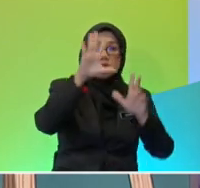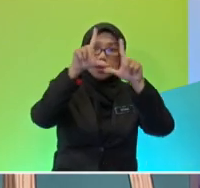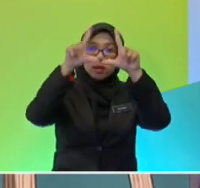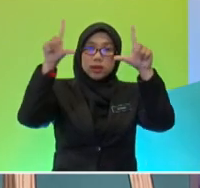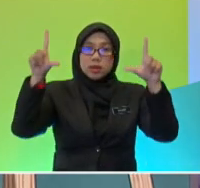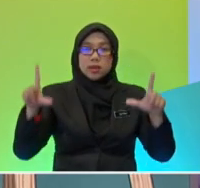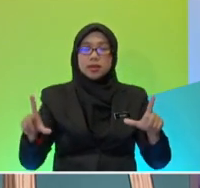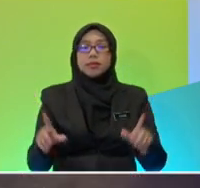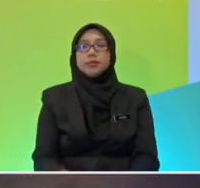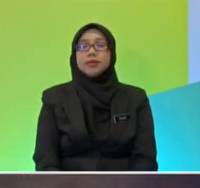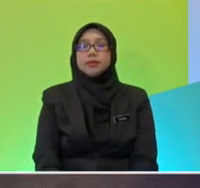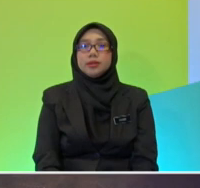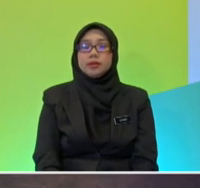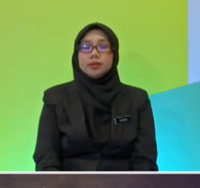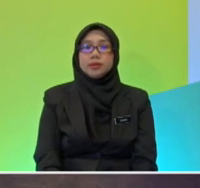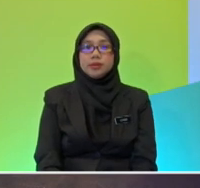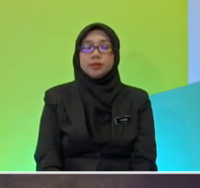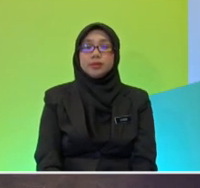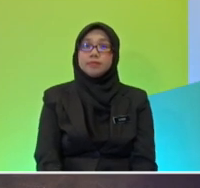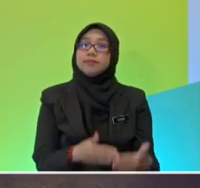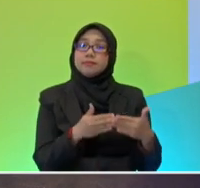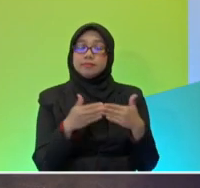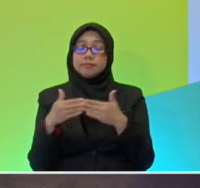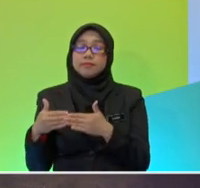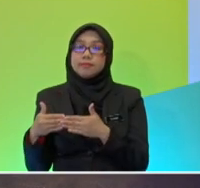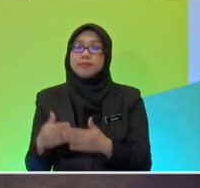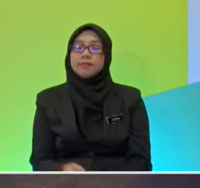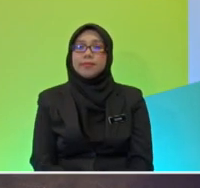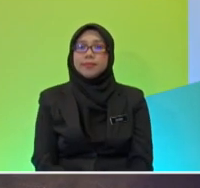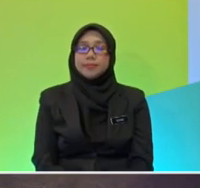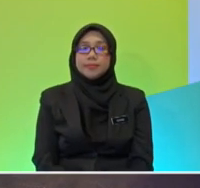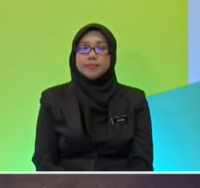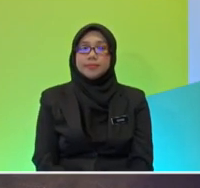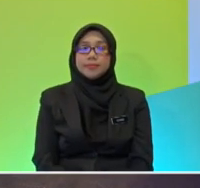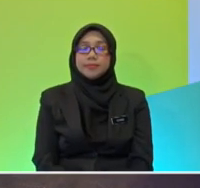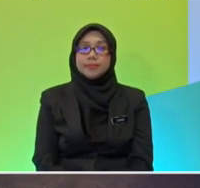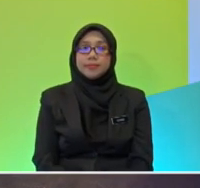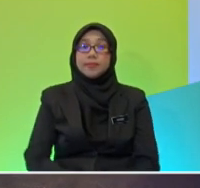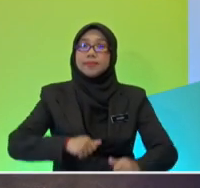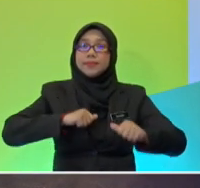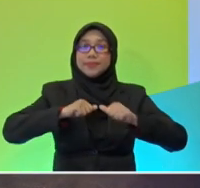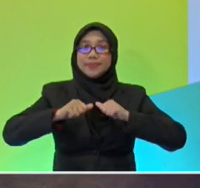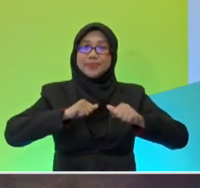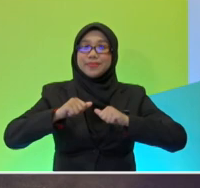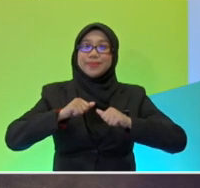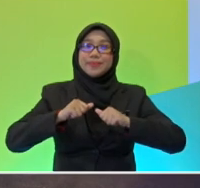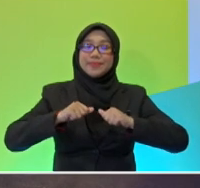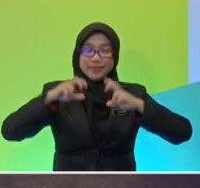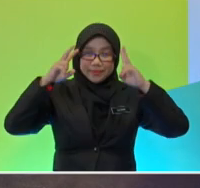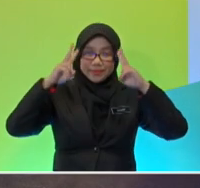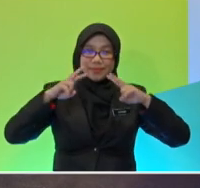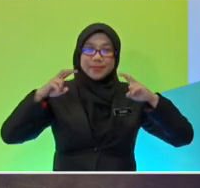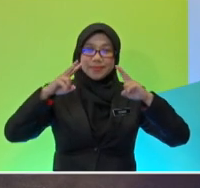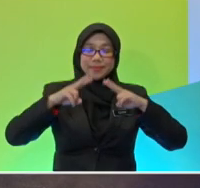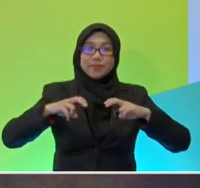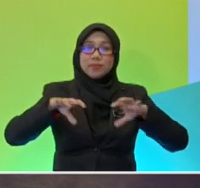yang seterusnya kita akan pergi kepada activity mencipta jendela